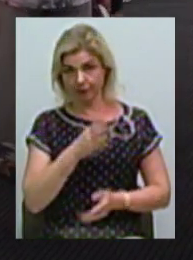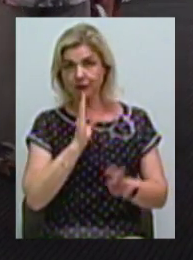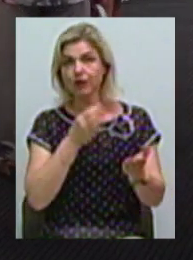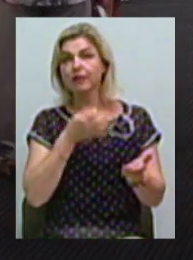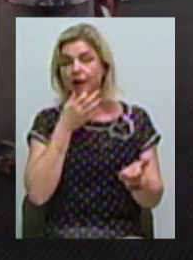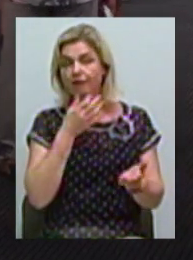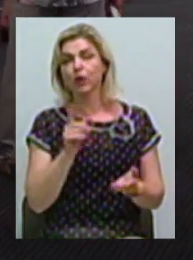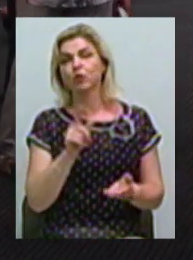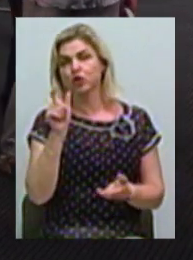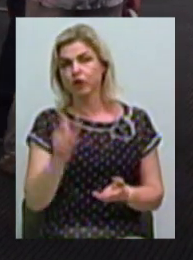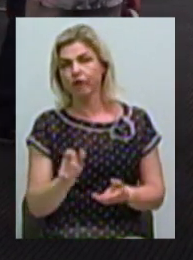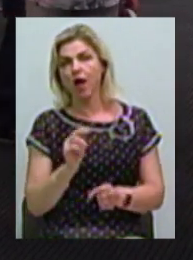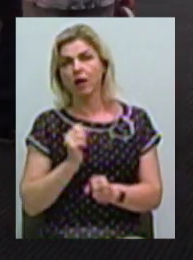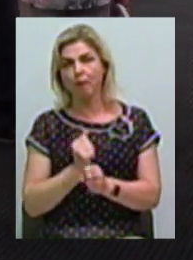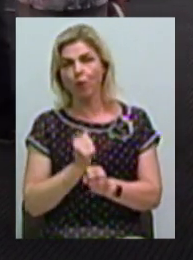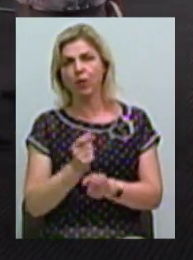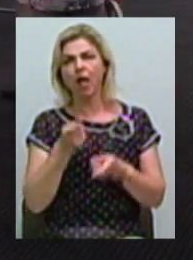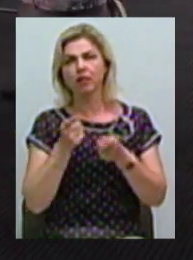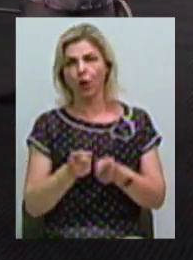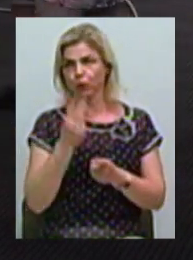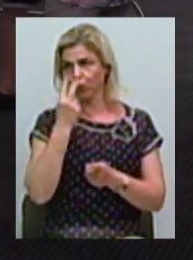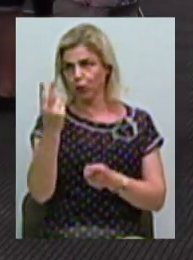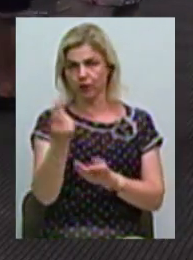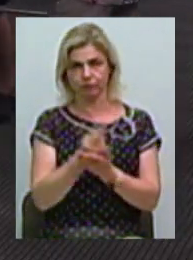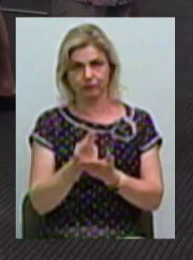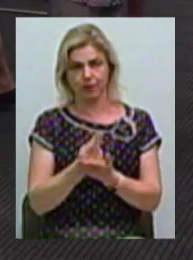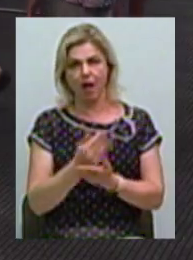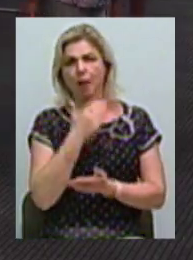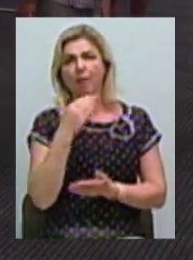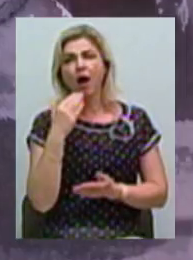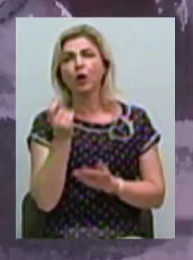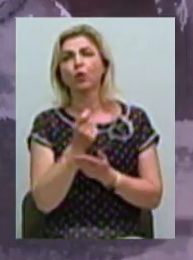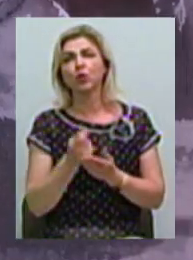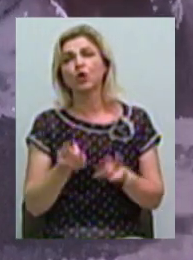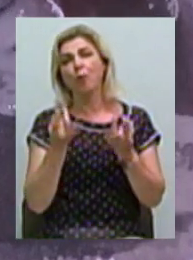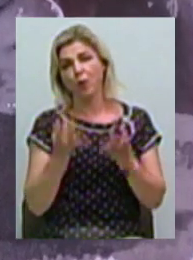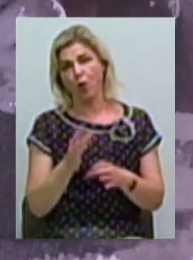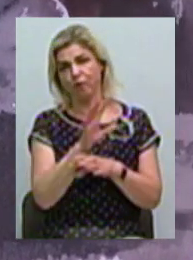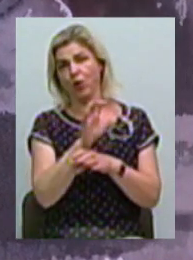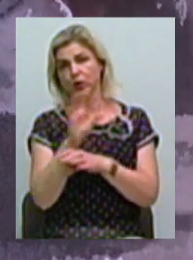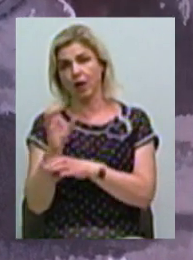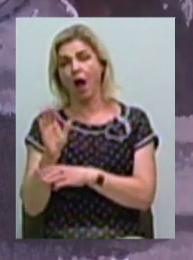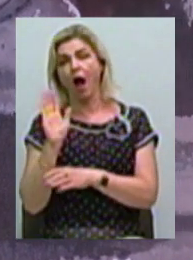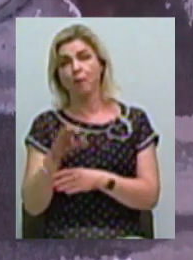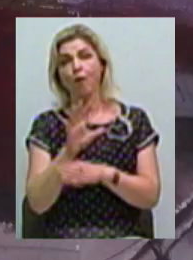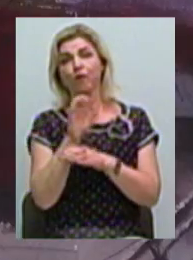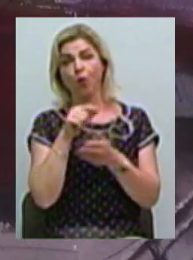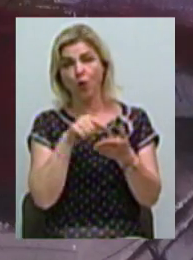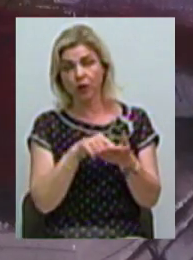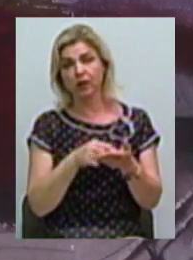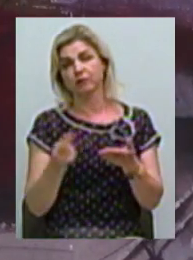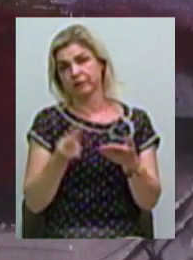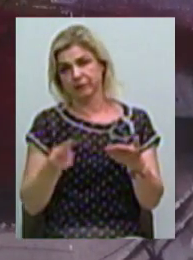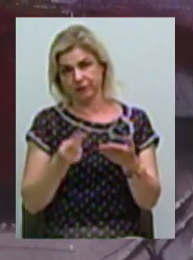людина працює з натурою, тому що зараз багато художників просто фотографують, а потім по фотографіям в ательє